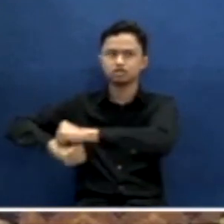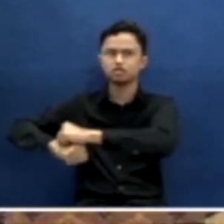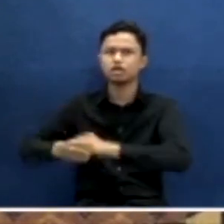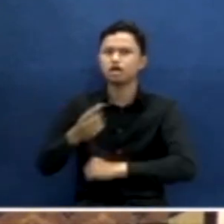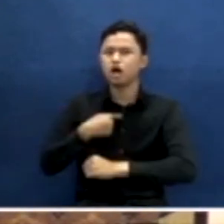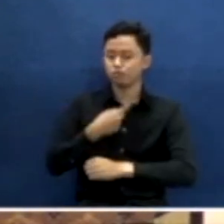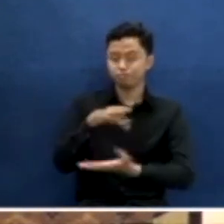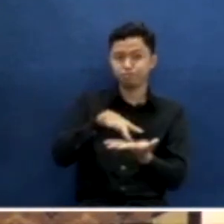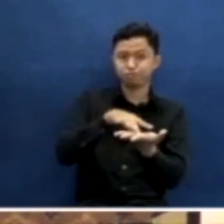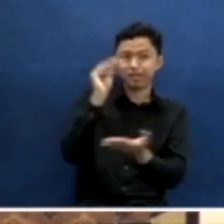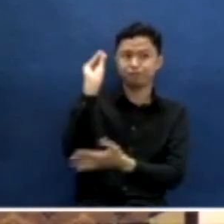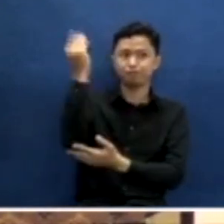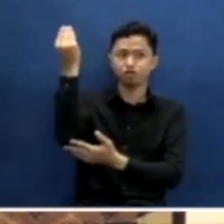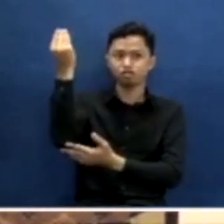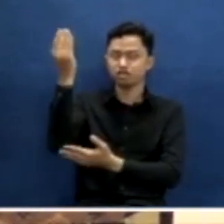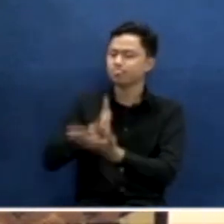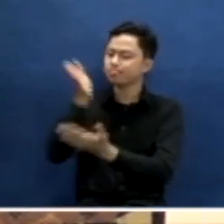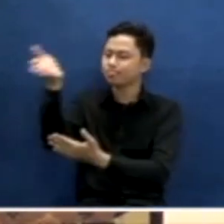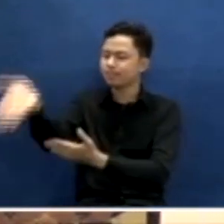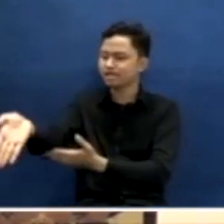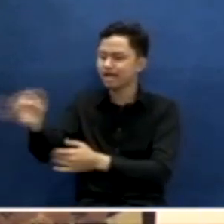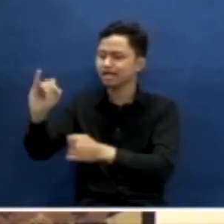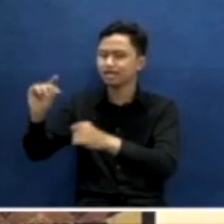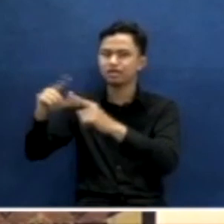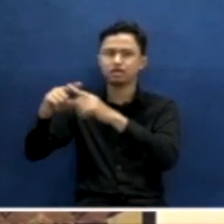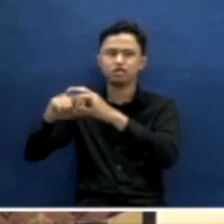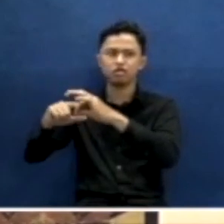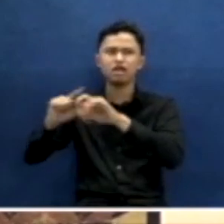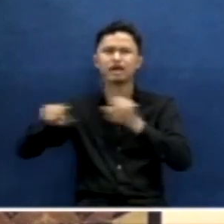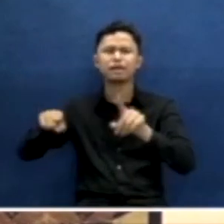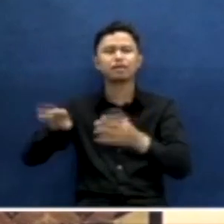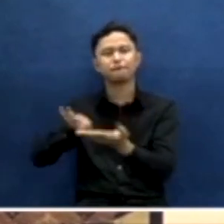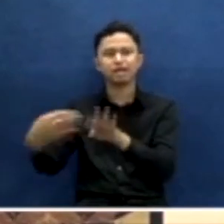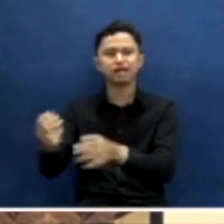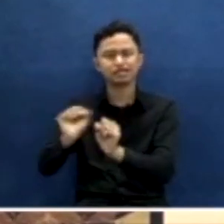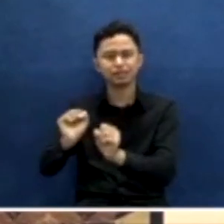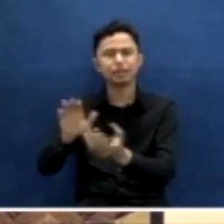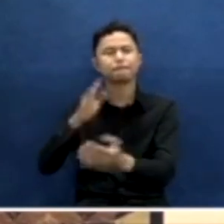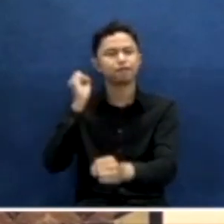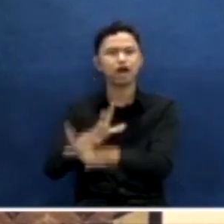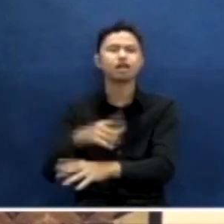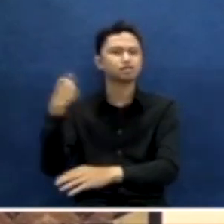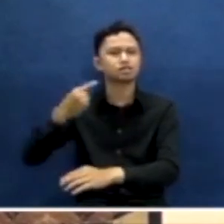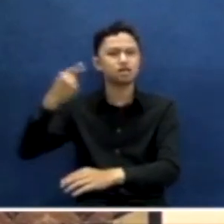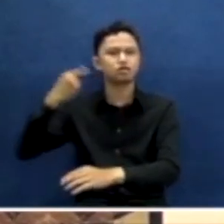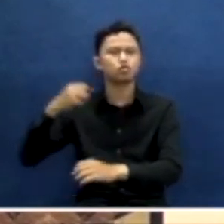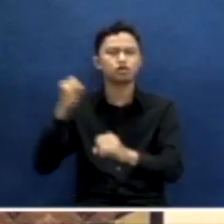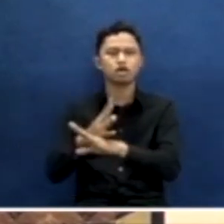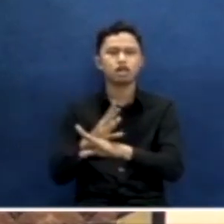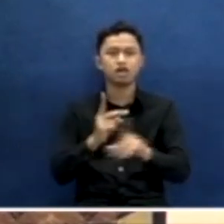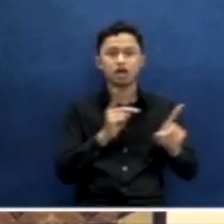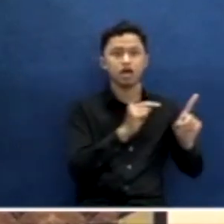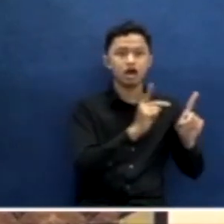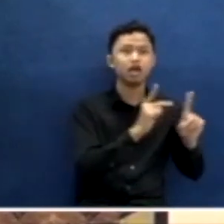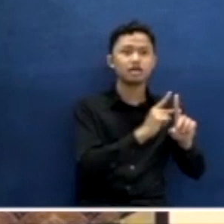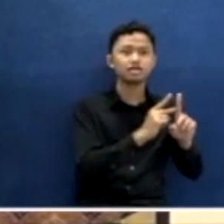pemimpindiIrak,merekatidakpernah bertahanlama.Halinikarenadoa-doa rakyatIraksangatampuh .HajzbinYusuf,